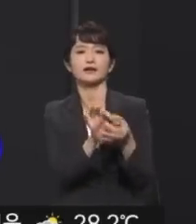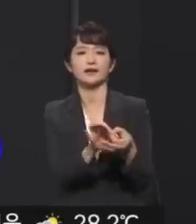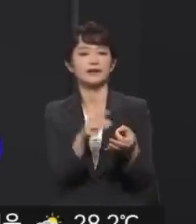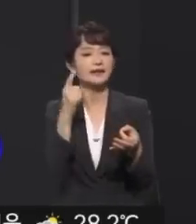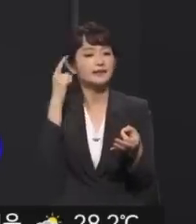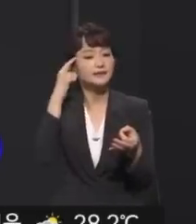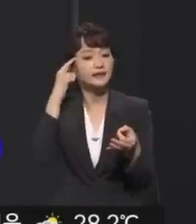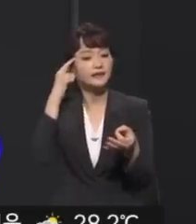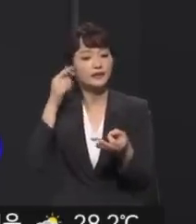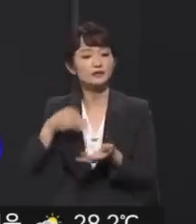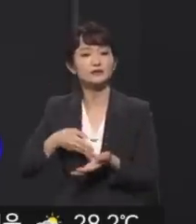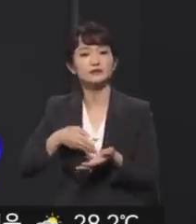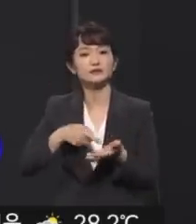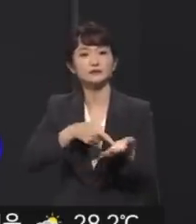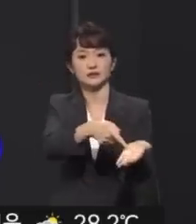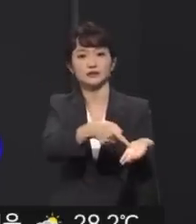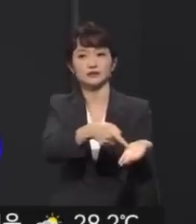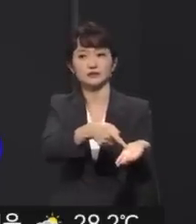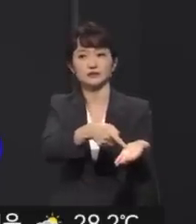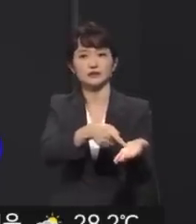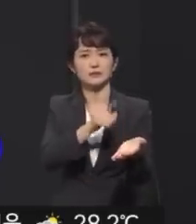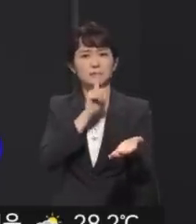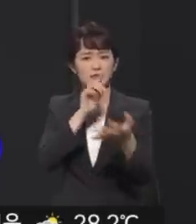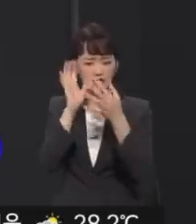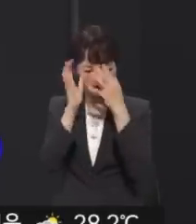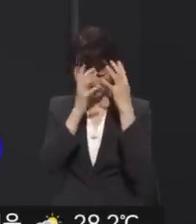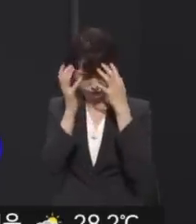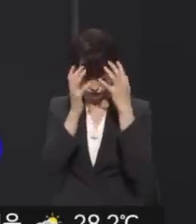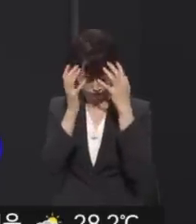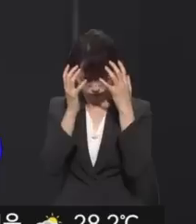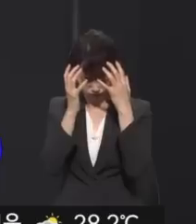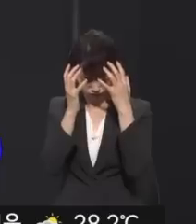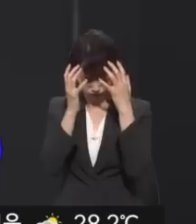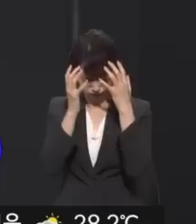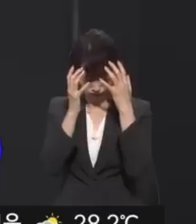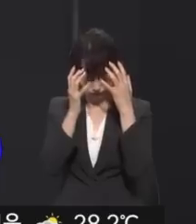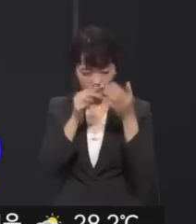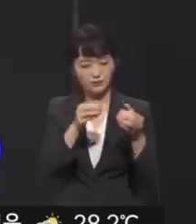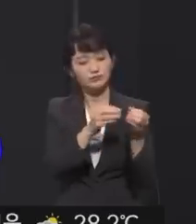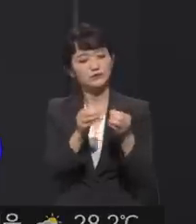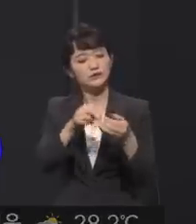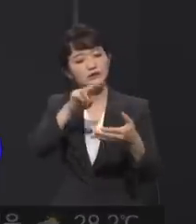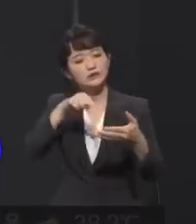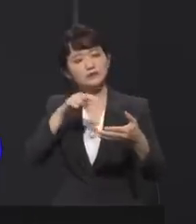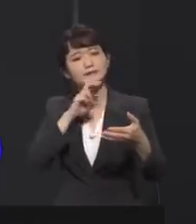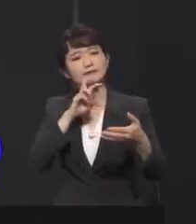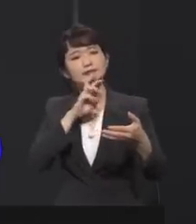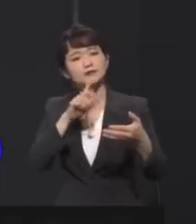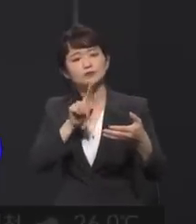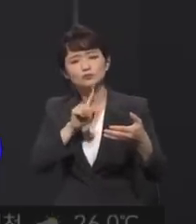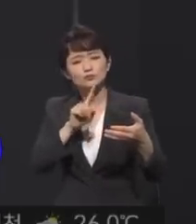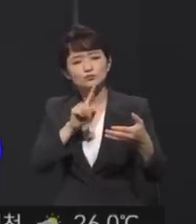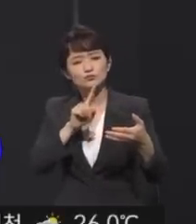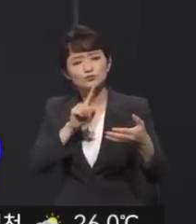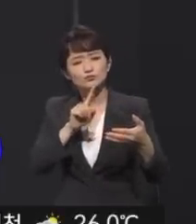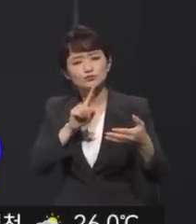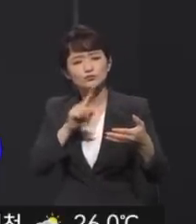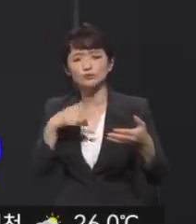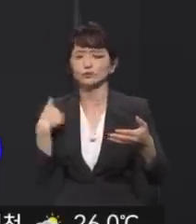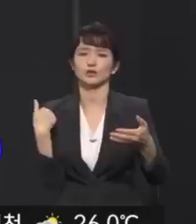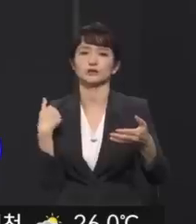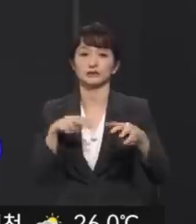제시했다 라고 돼 있어요 이제 복잡해서 제가 한 20분 30분 생각으로 이제 우측 무슨 얘긴가 모르겠어요 아직도